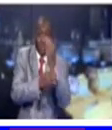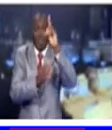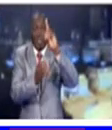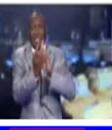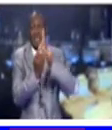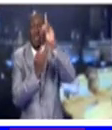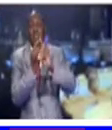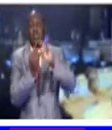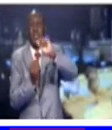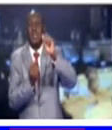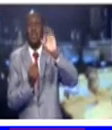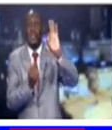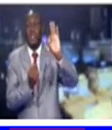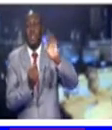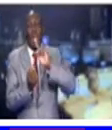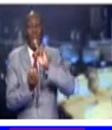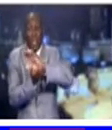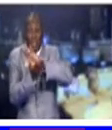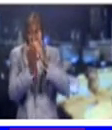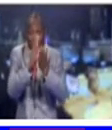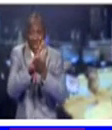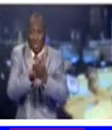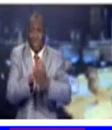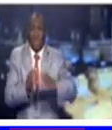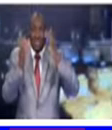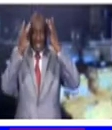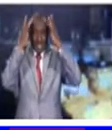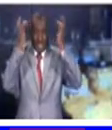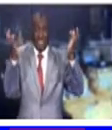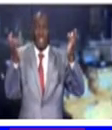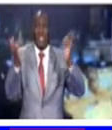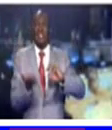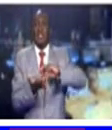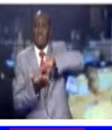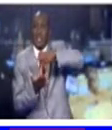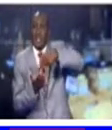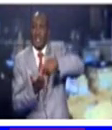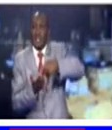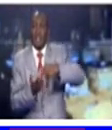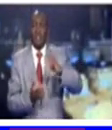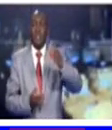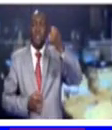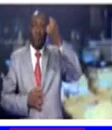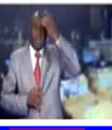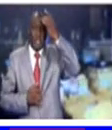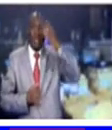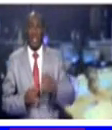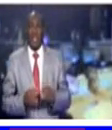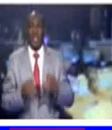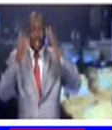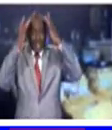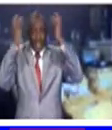2019 est devenue une pandémie c'est à dire une épidémie à l'échelle